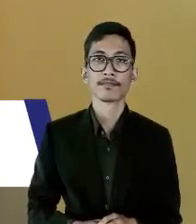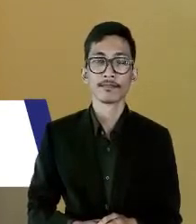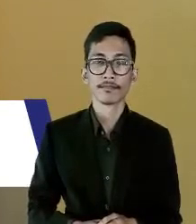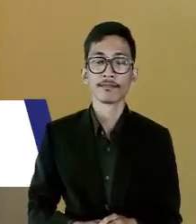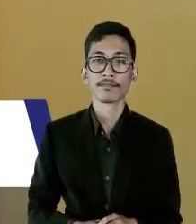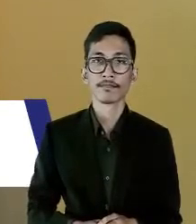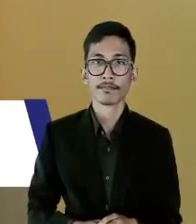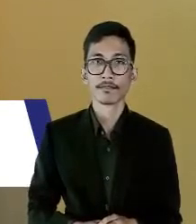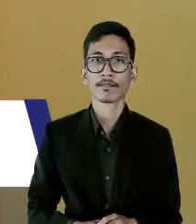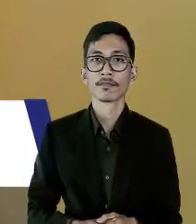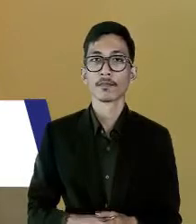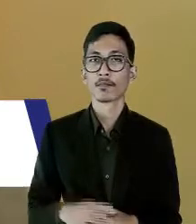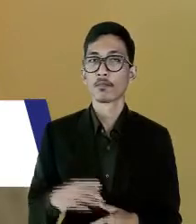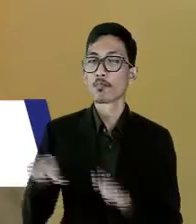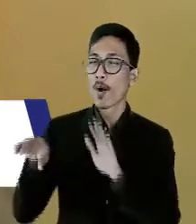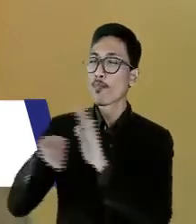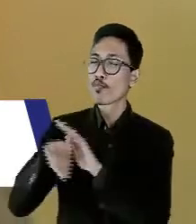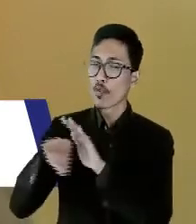Papua kita orang bisa.